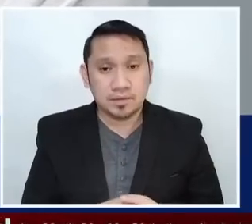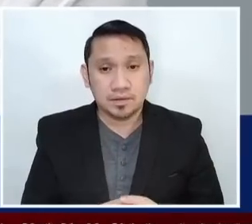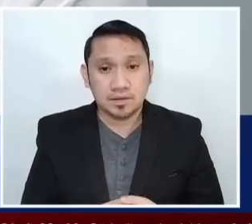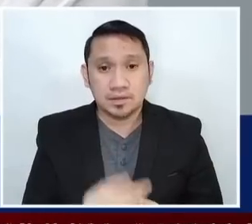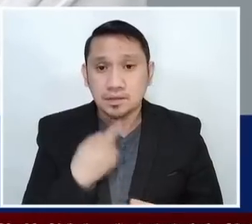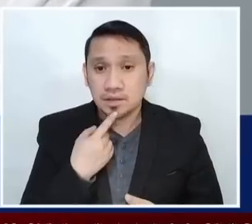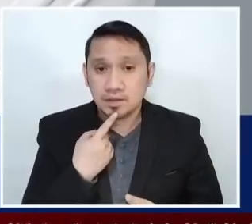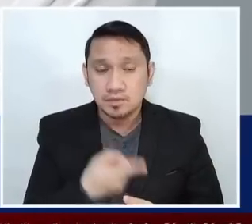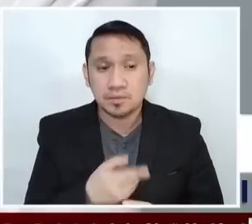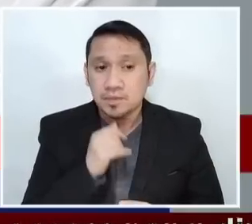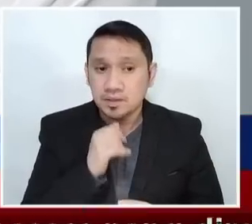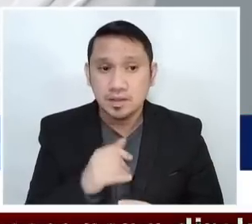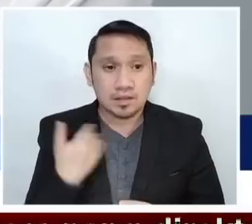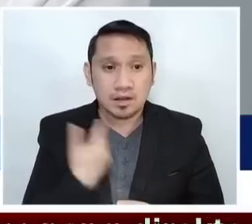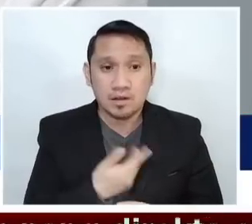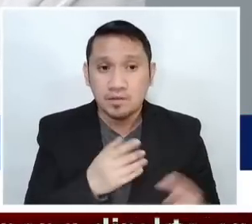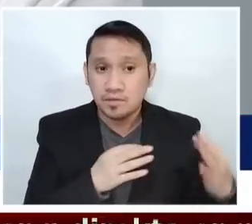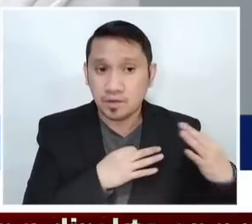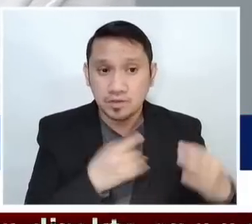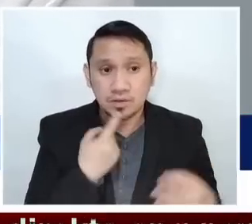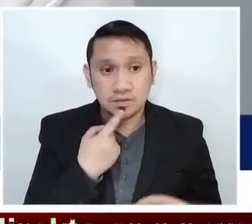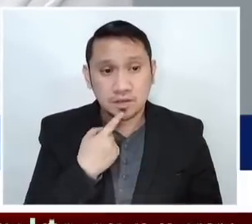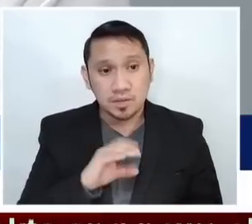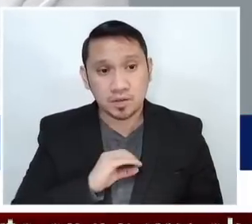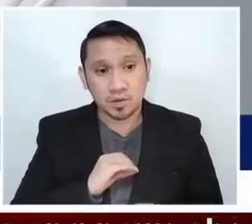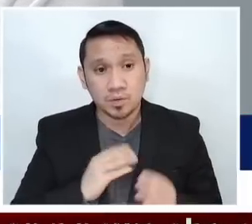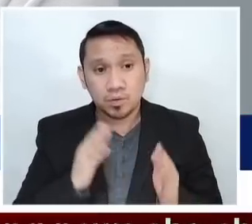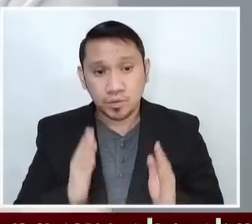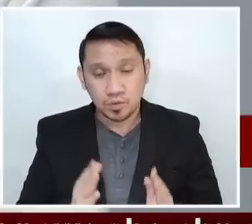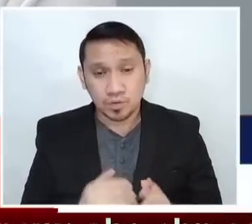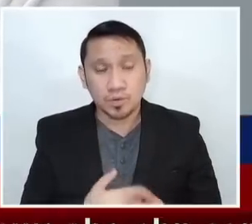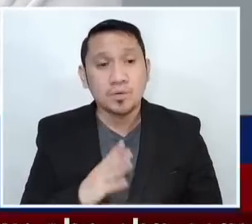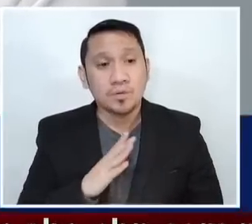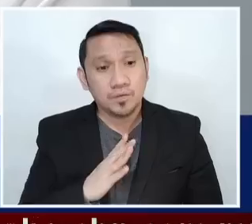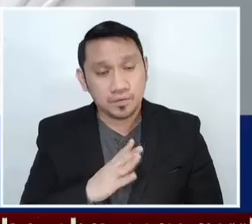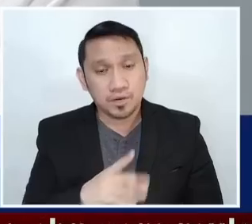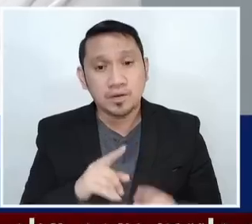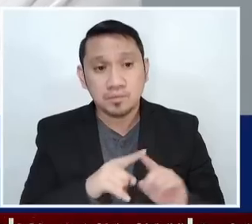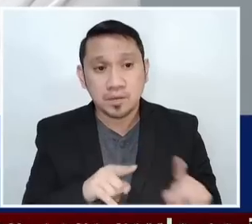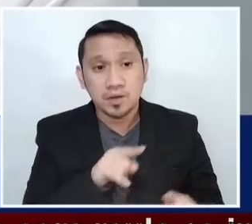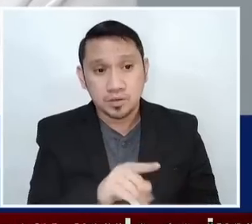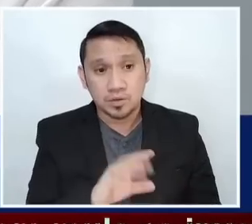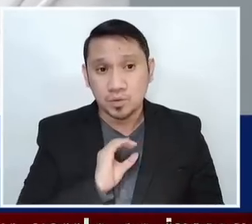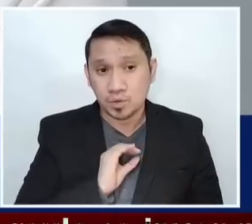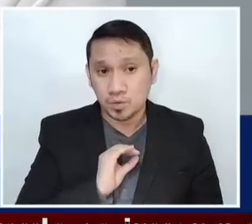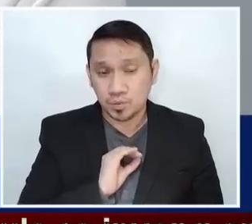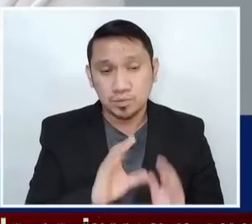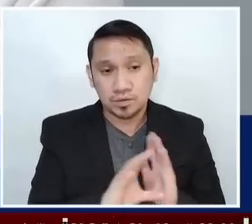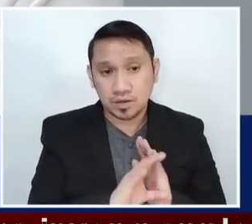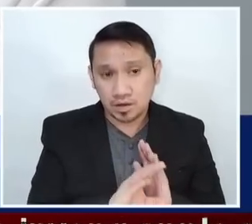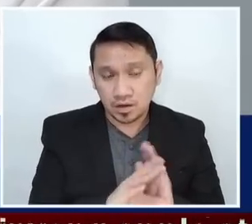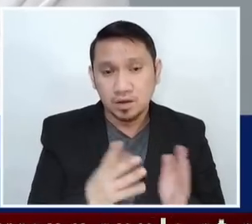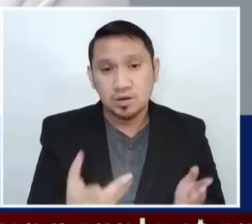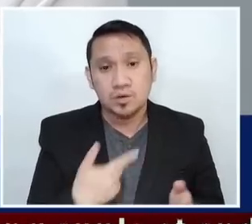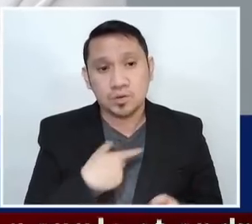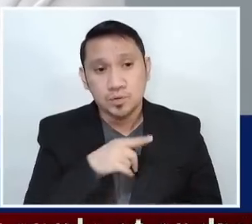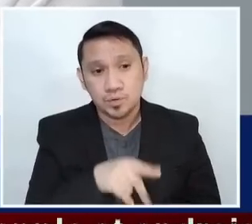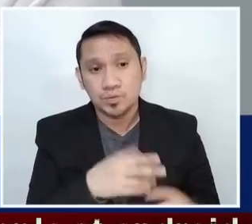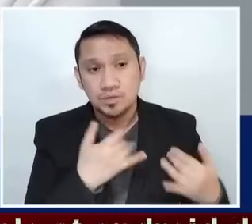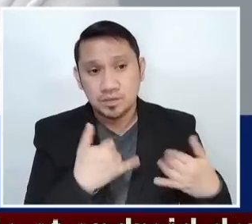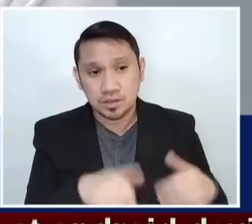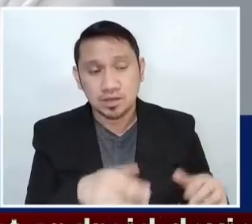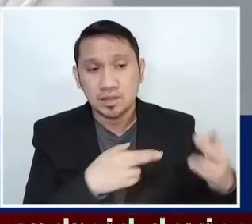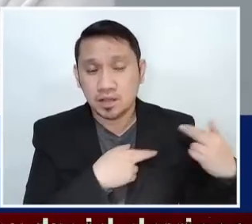naman namin kasalanan. Sabi ng may-ari ng sasakyan, okay, but you own the motor vehicle. You have a responsibility